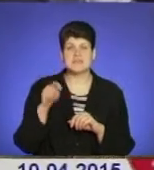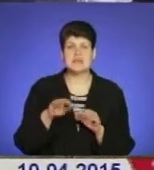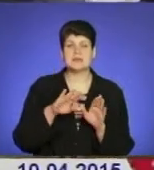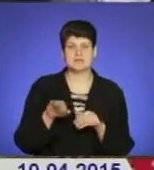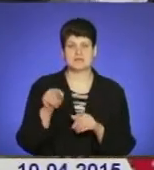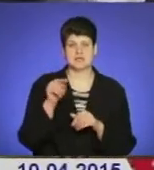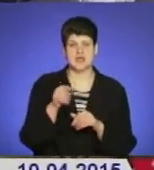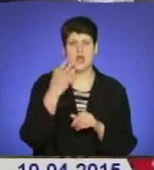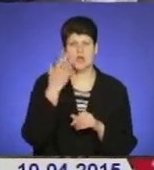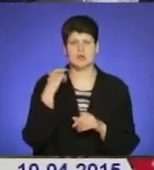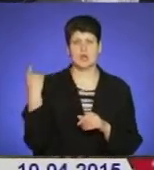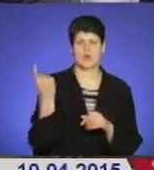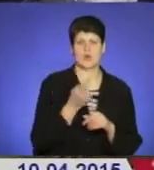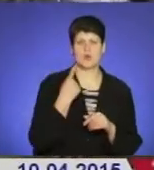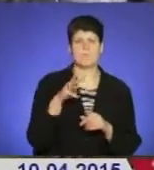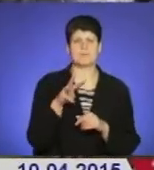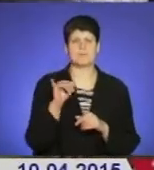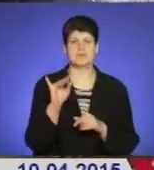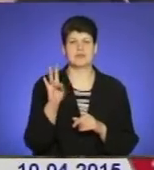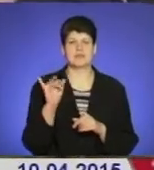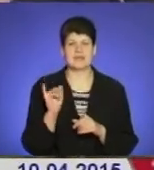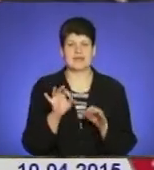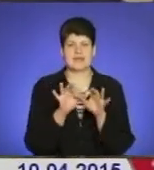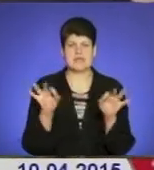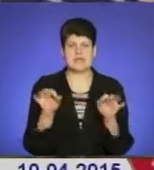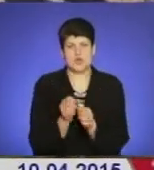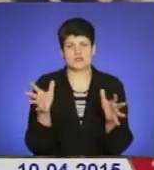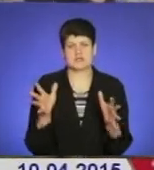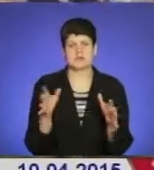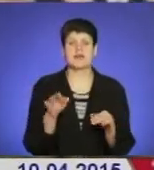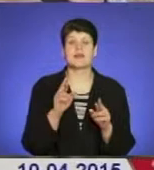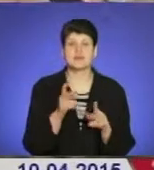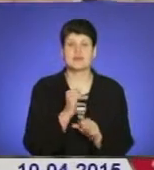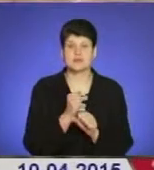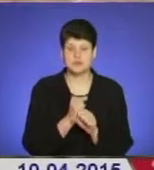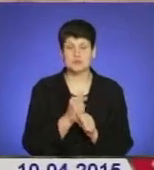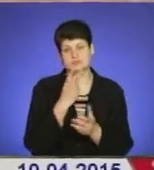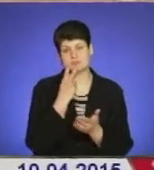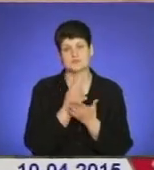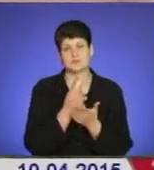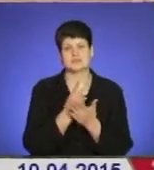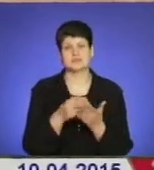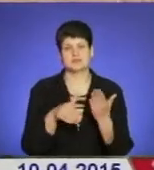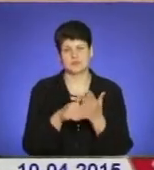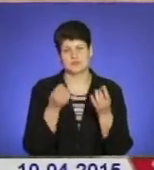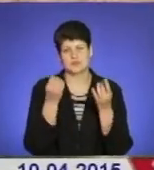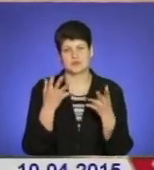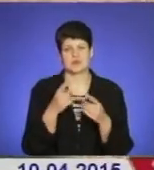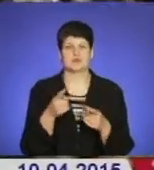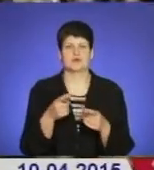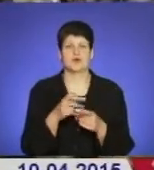неї, коли довкола міни і розтяжки. Як вона працює, нам продемонстрували за допомогою звичайної